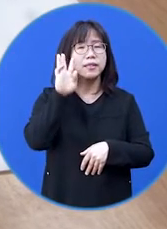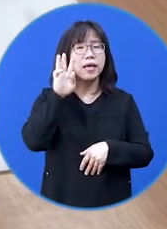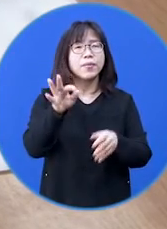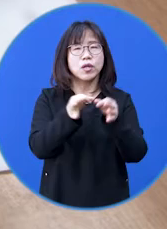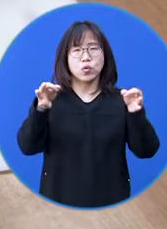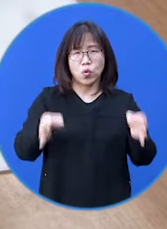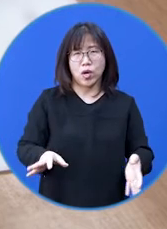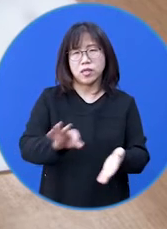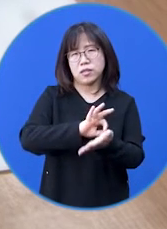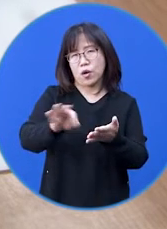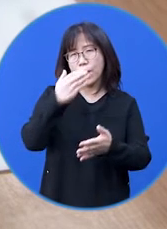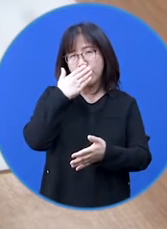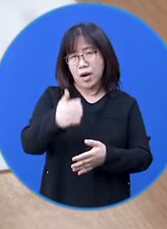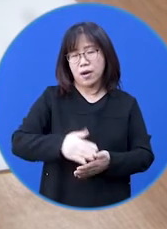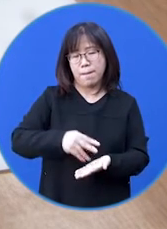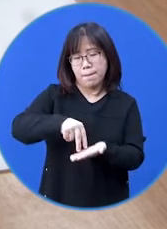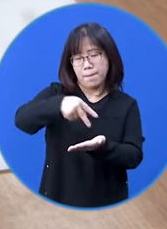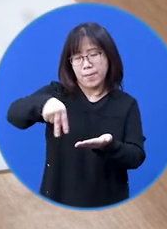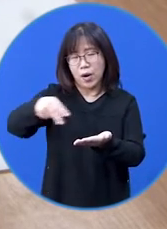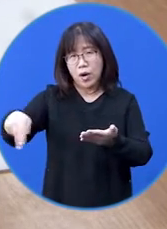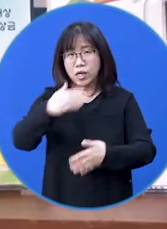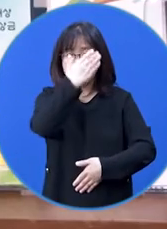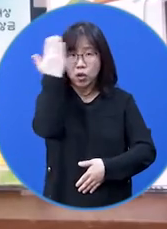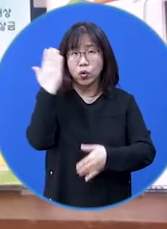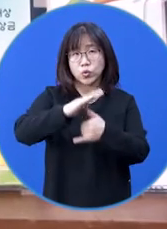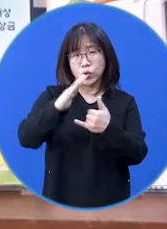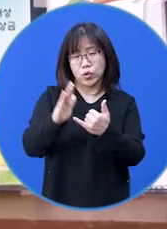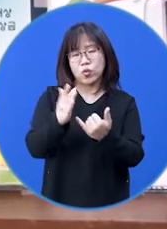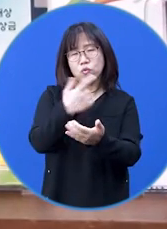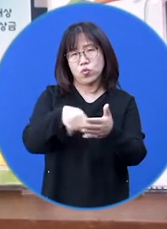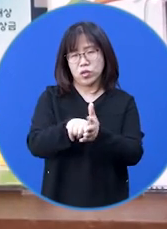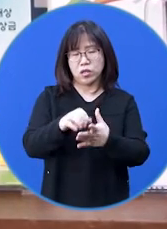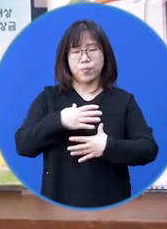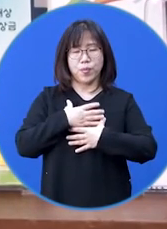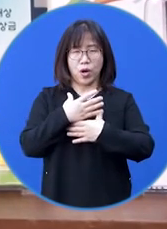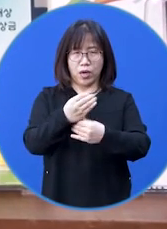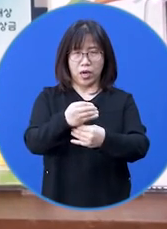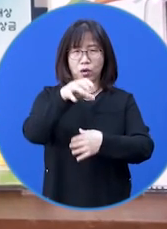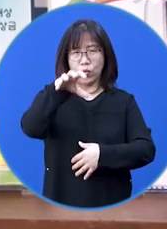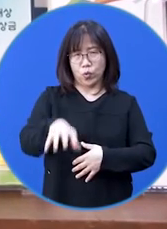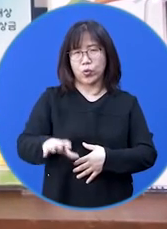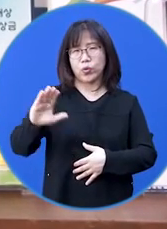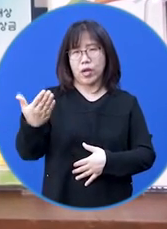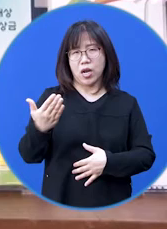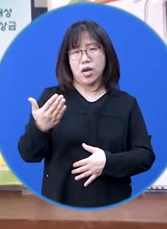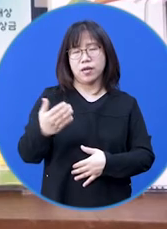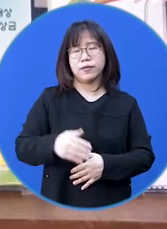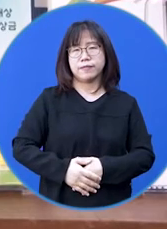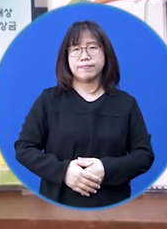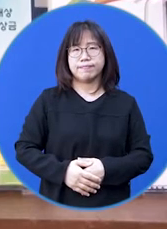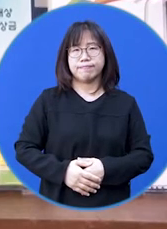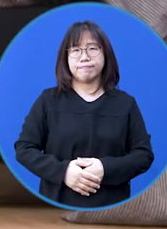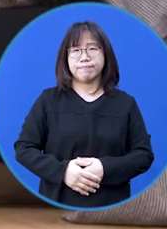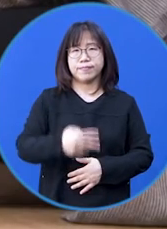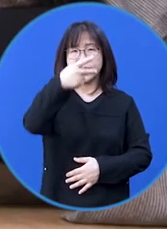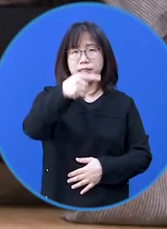있으며 어른과 사회로부터 소외돼 방황하는 청소년들에게 든든한 울타리가 되어줄